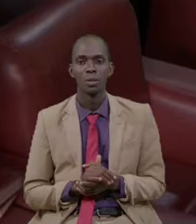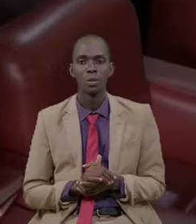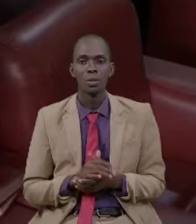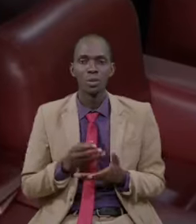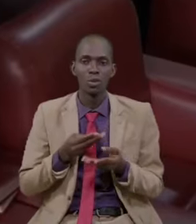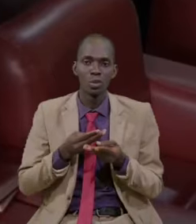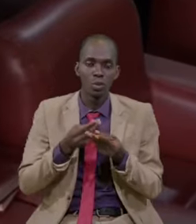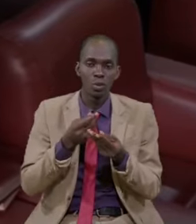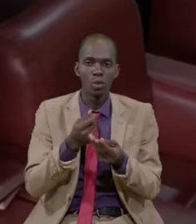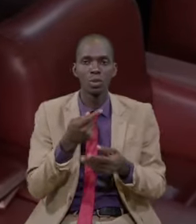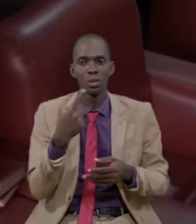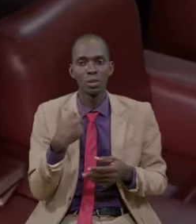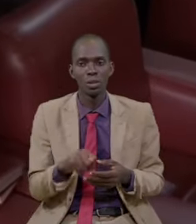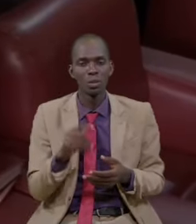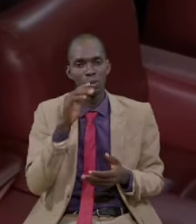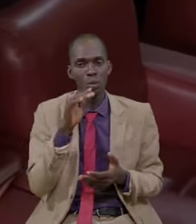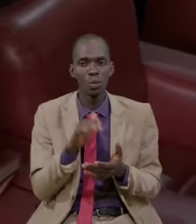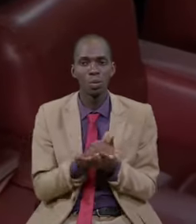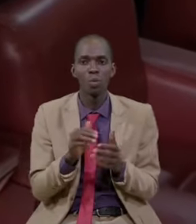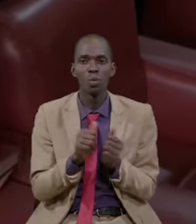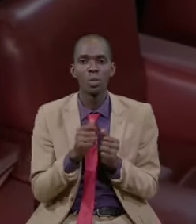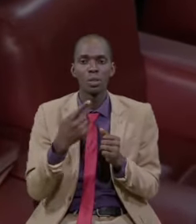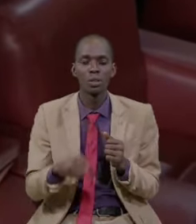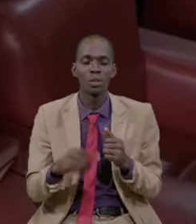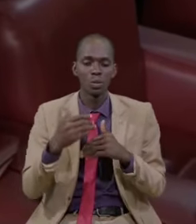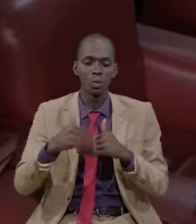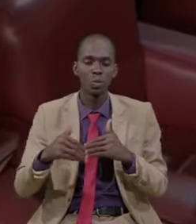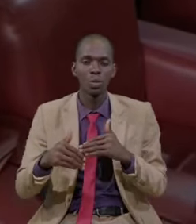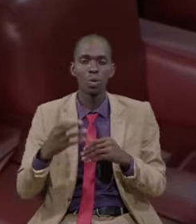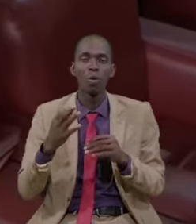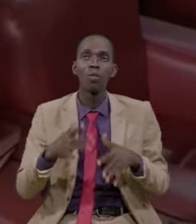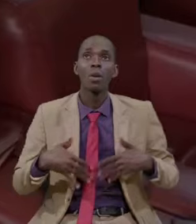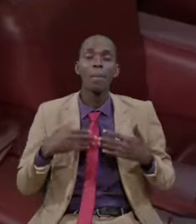Nourris l'épouse par le pain de vie.